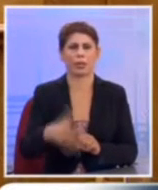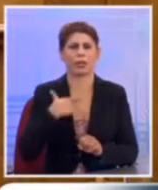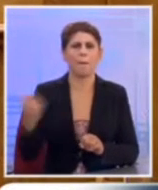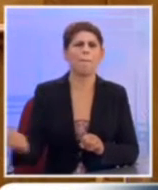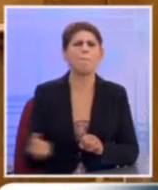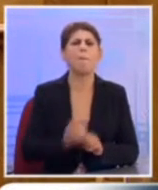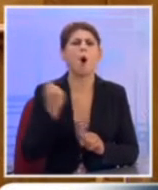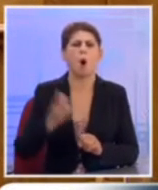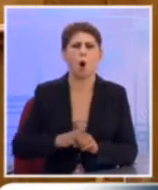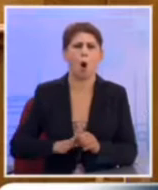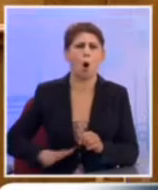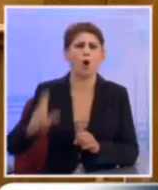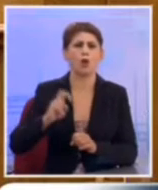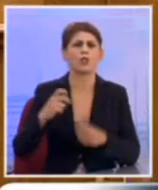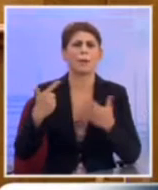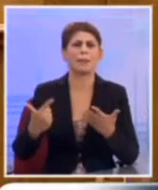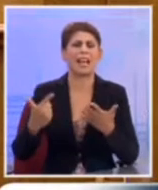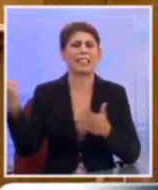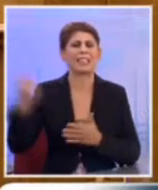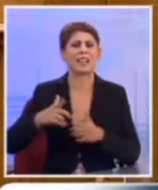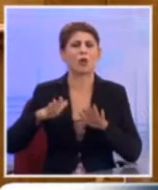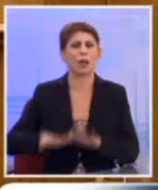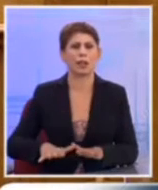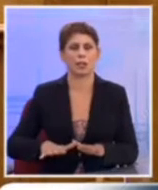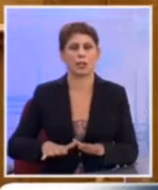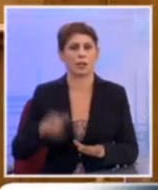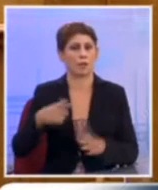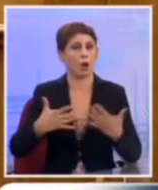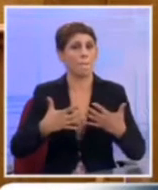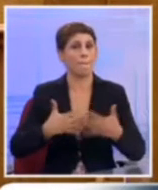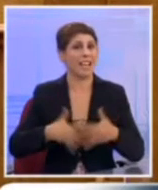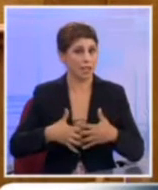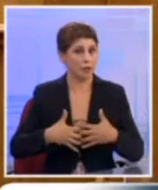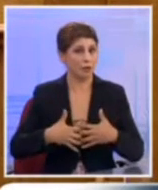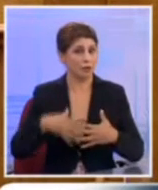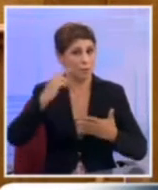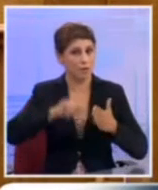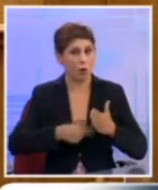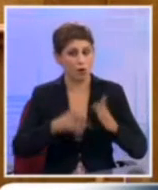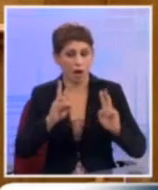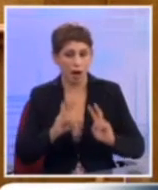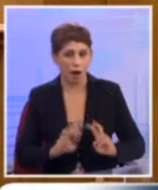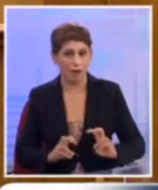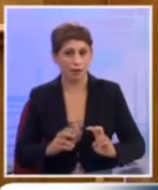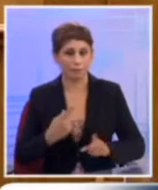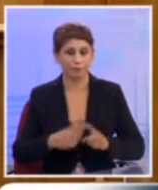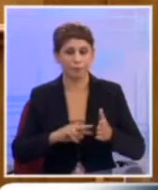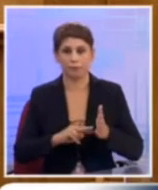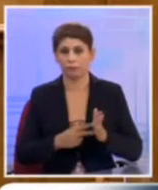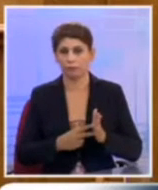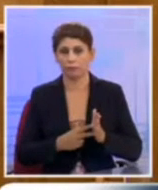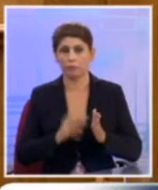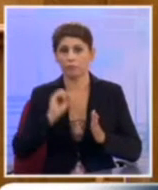πόνο του 27% της ανεργίας. Είναι ένας μηχανισμός ελέγχου της ελληνικής οικονομίας